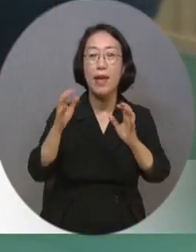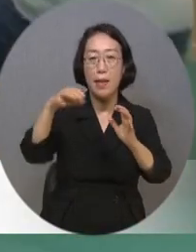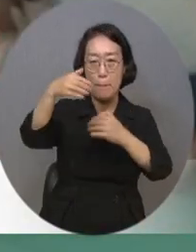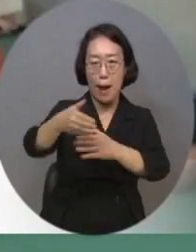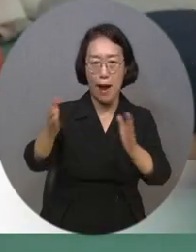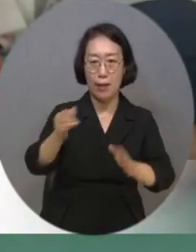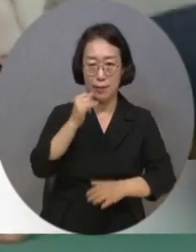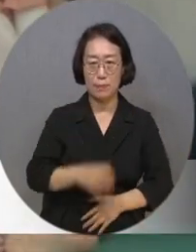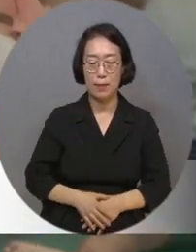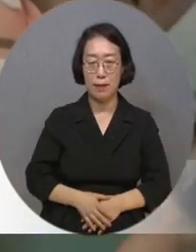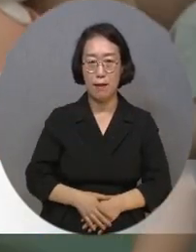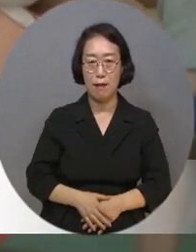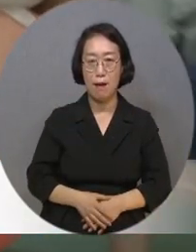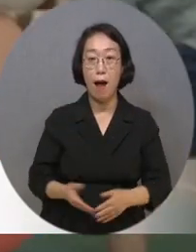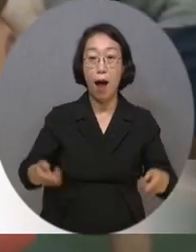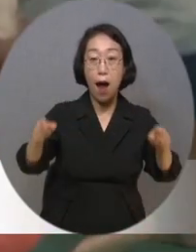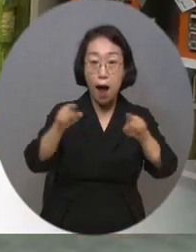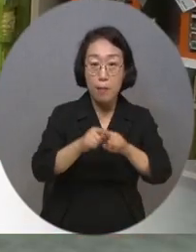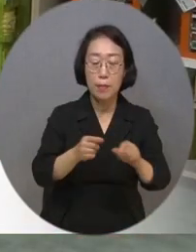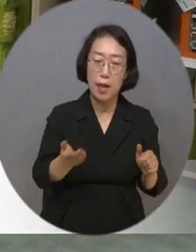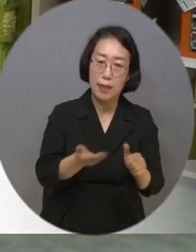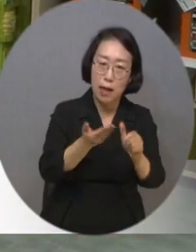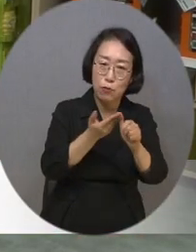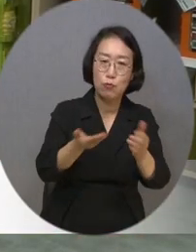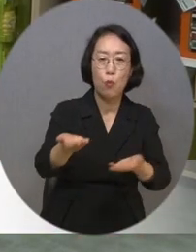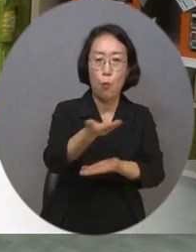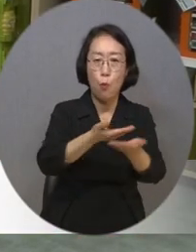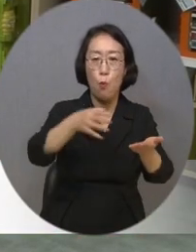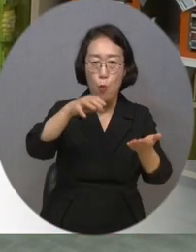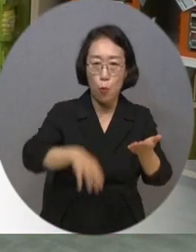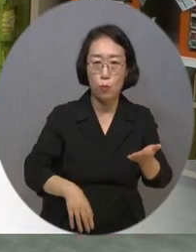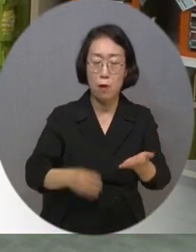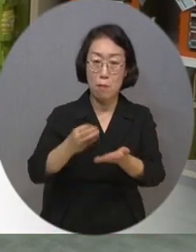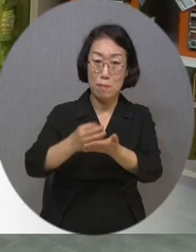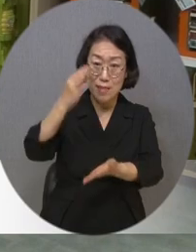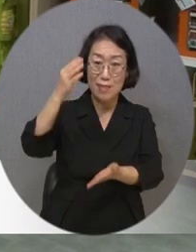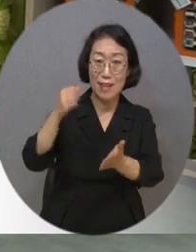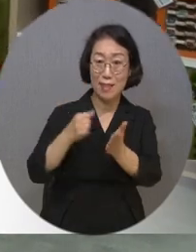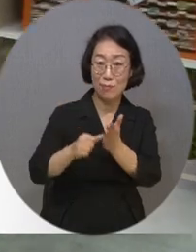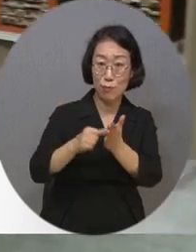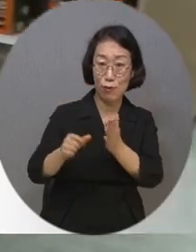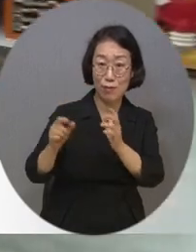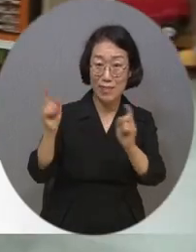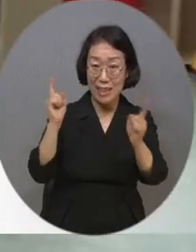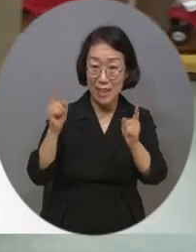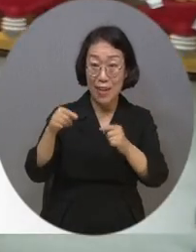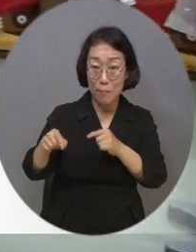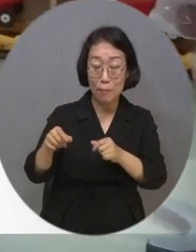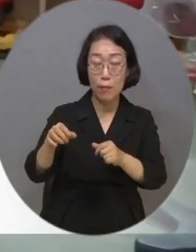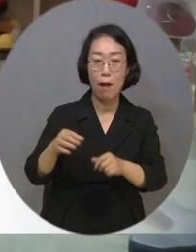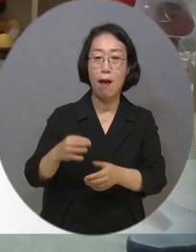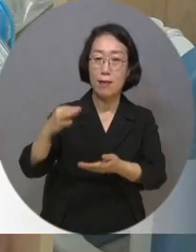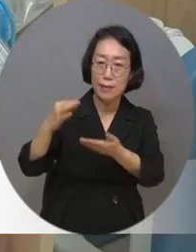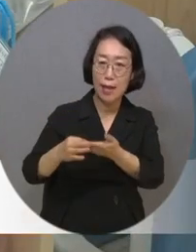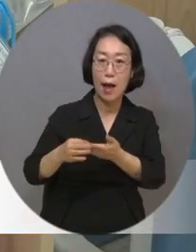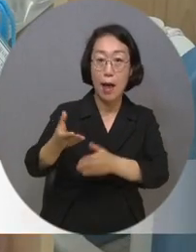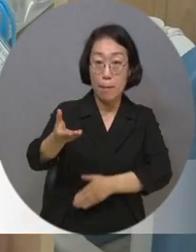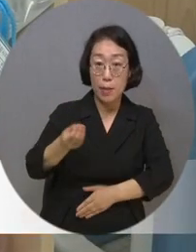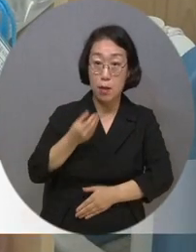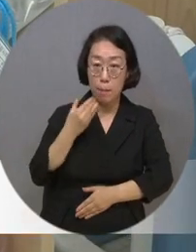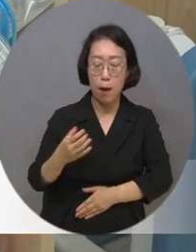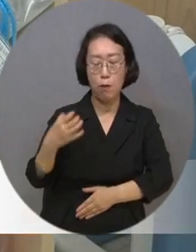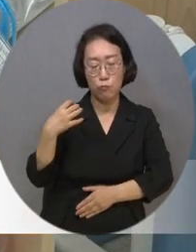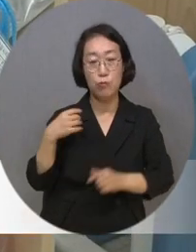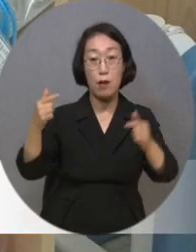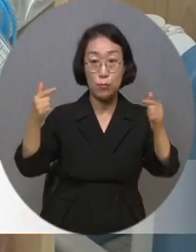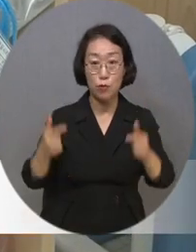품앗이를 제공하는 공동육아 나눔터와 고가의 장난감을 저렴하게 대여해 가정의 경제적 부담을 덜어주고 아이들에게